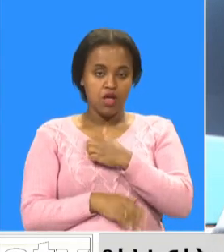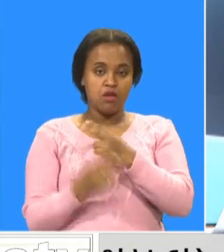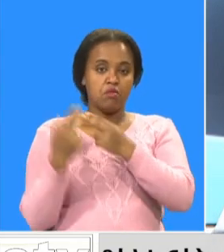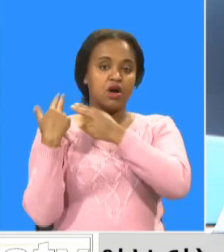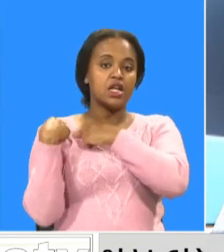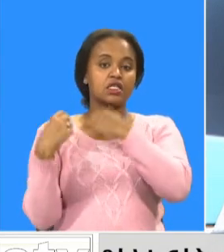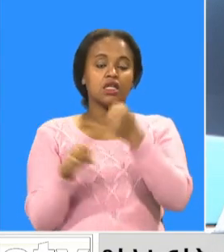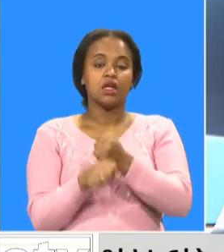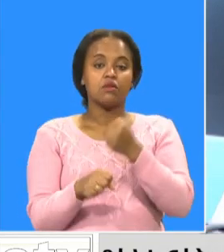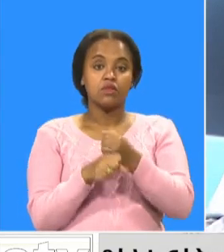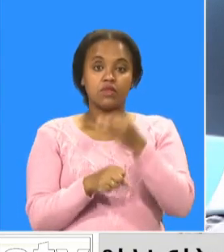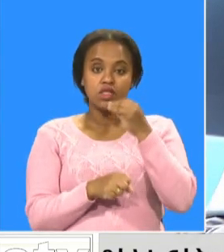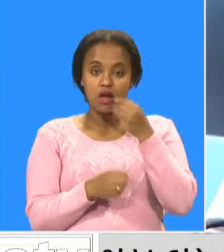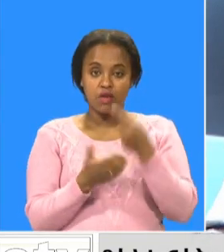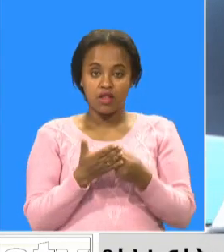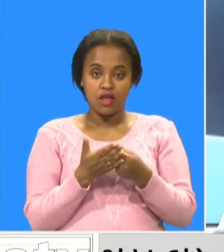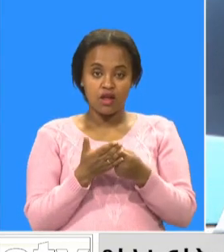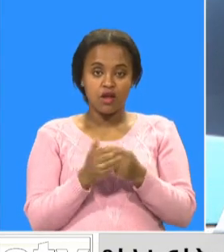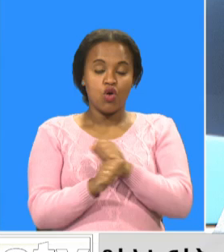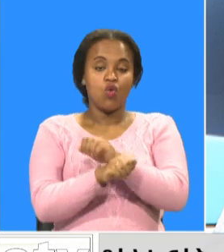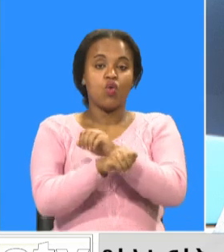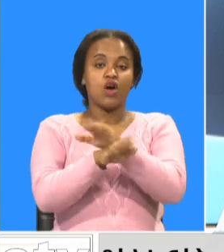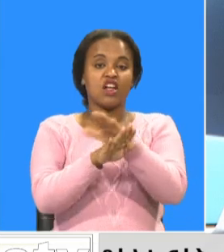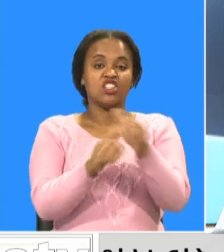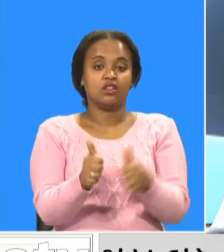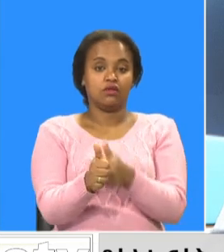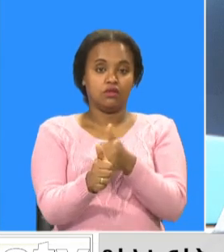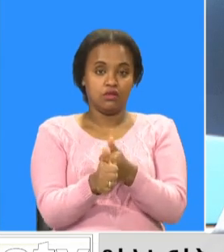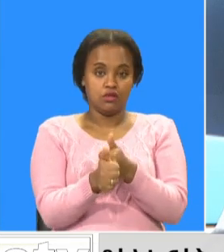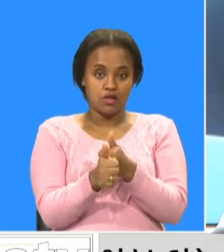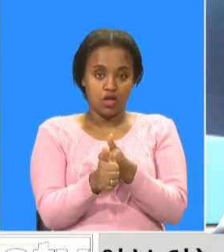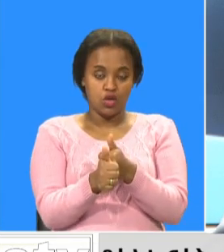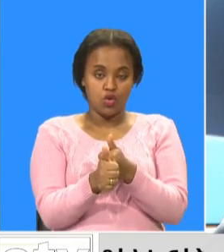ወረርሽኝ ተከትሎ አስቸኳይ አዋጁም